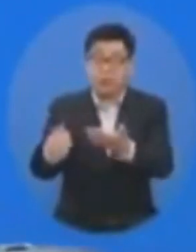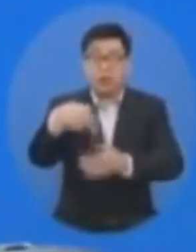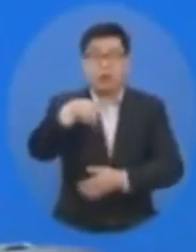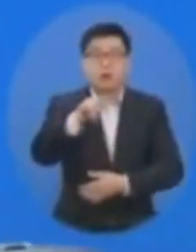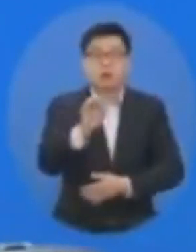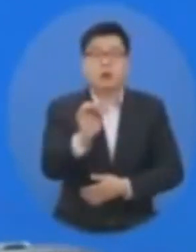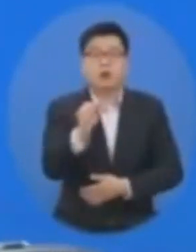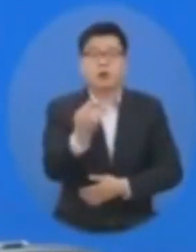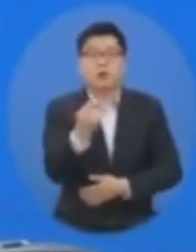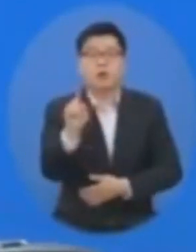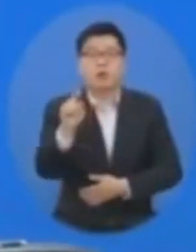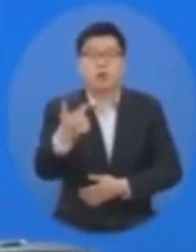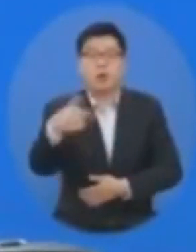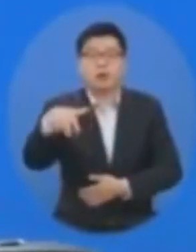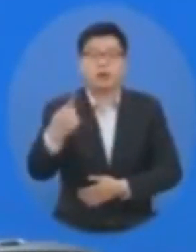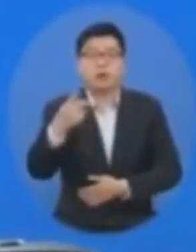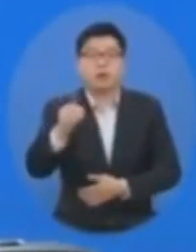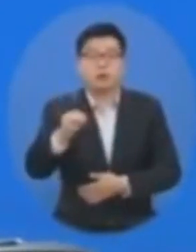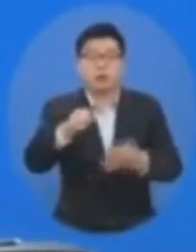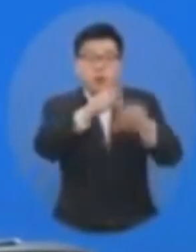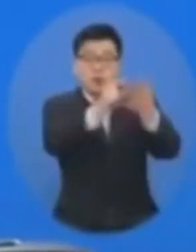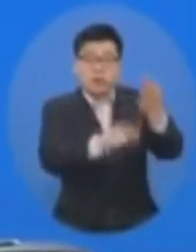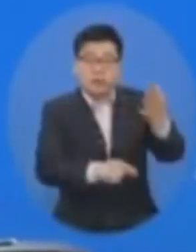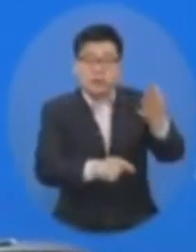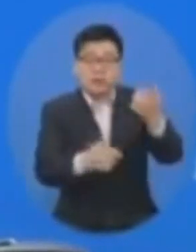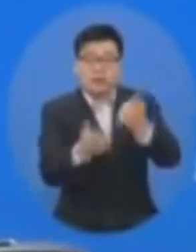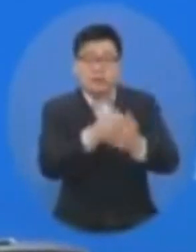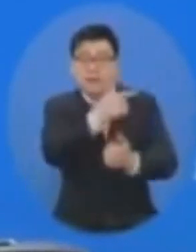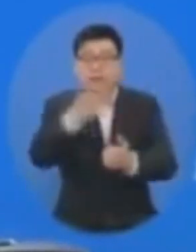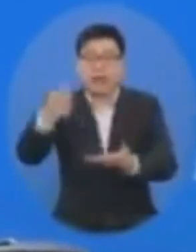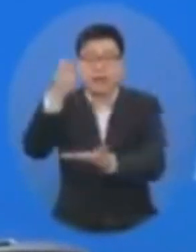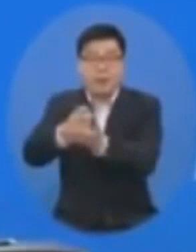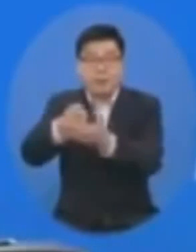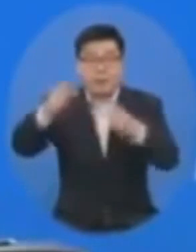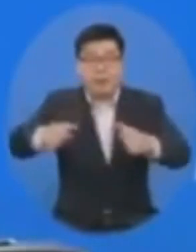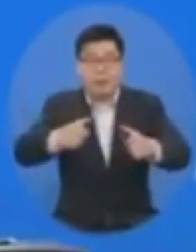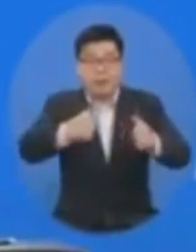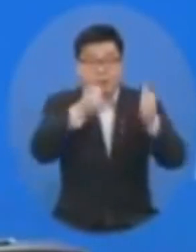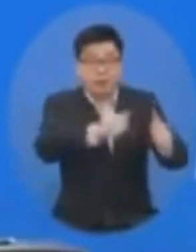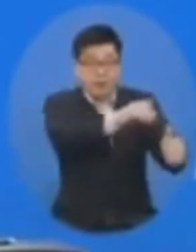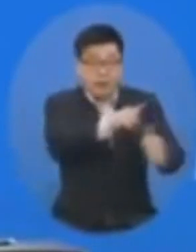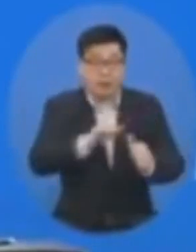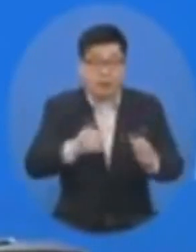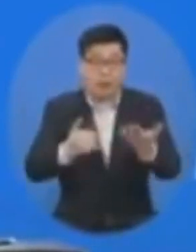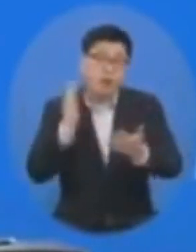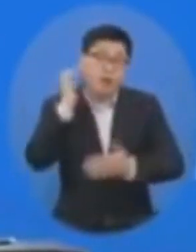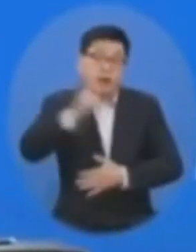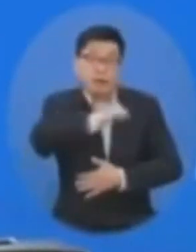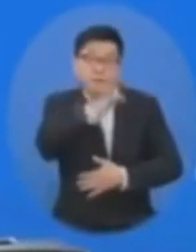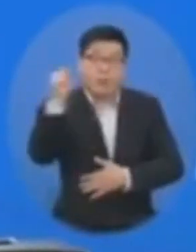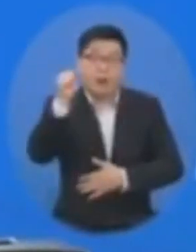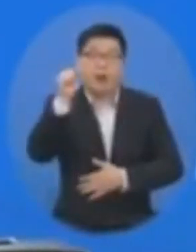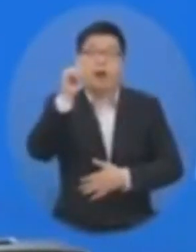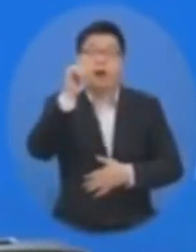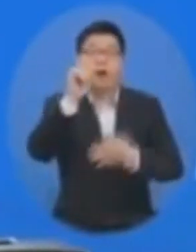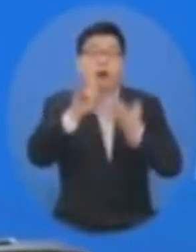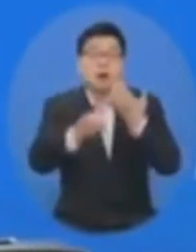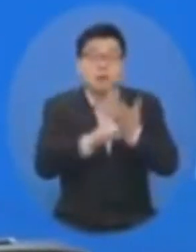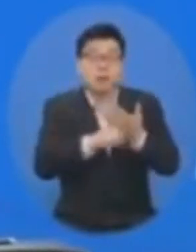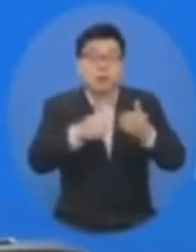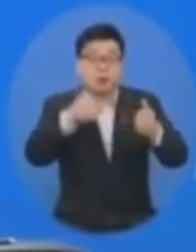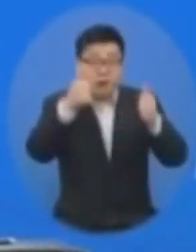리스트 사건으로 이제 대법원 재판을 받아야 됩니다. 그 대통령이 당선되면 재판이 정지된다 이렇게 말씀하고